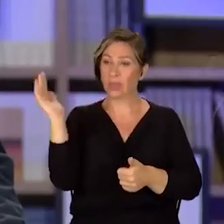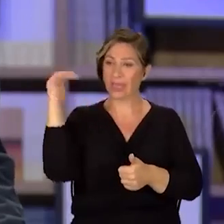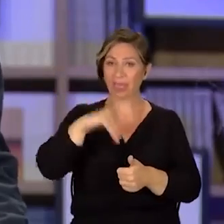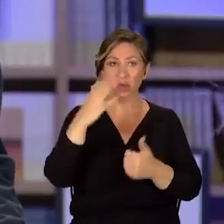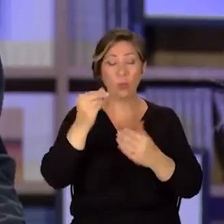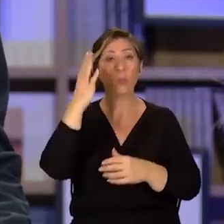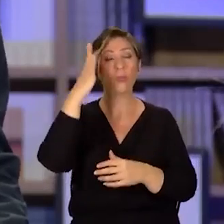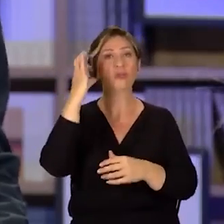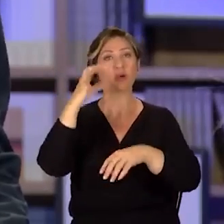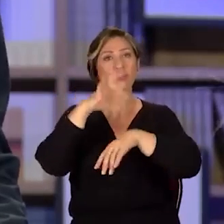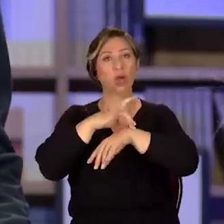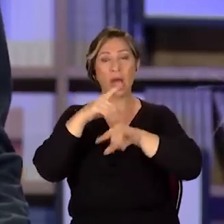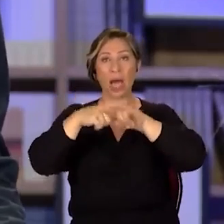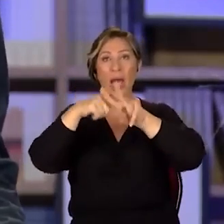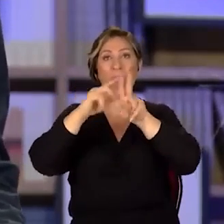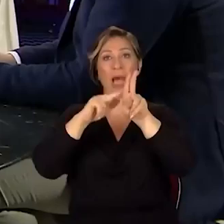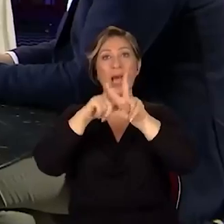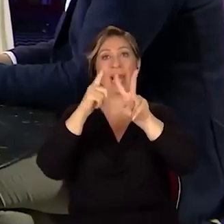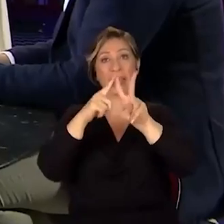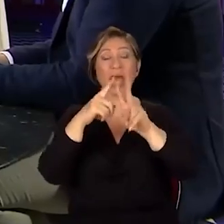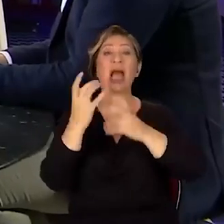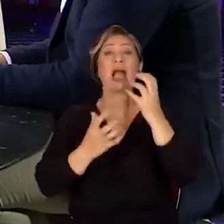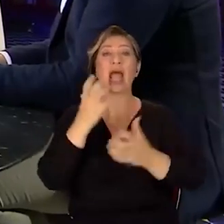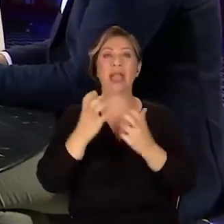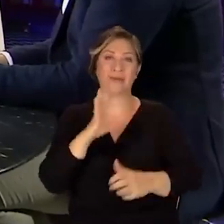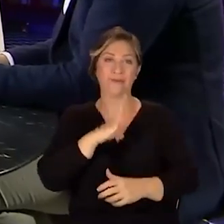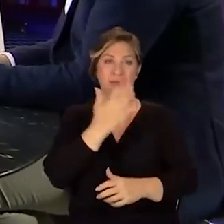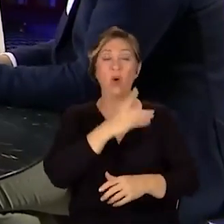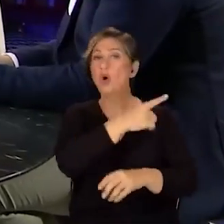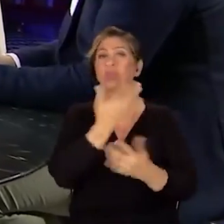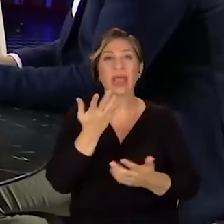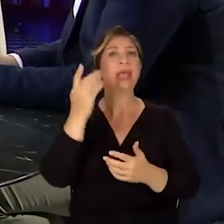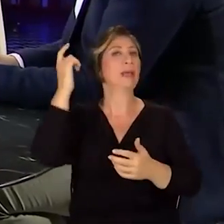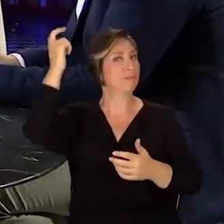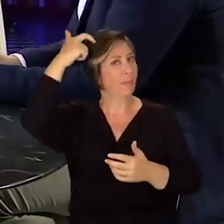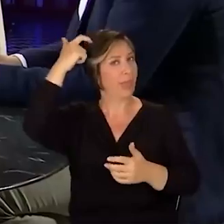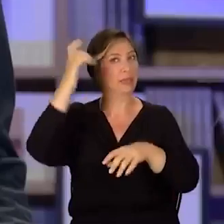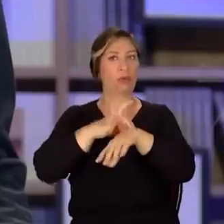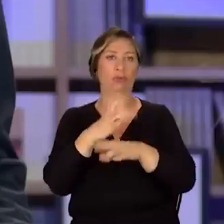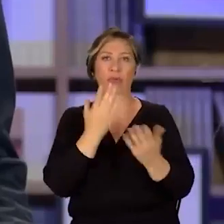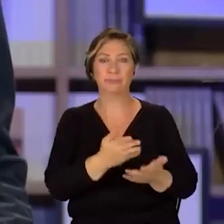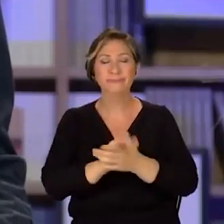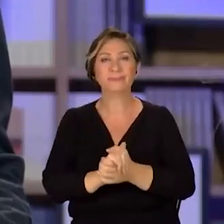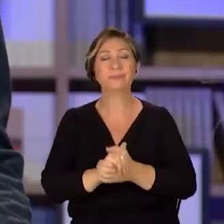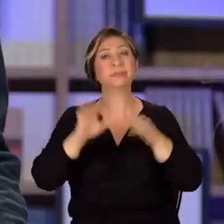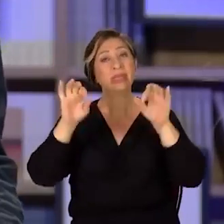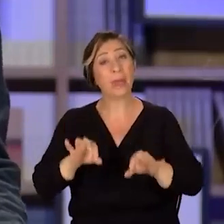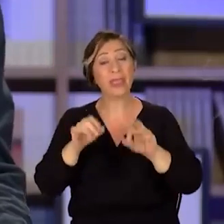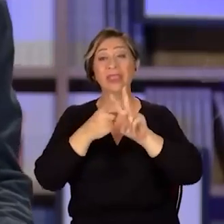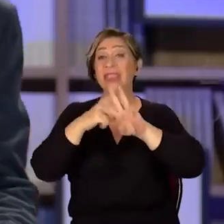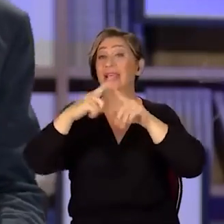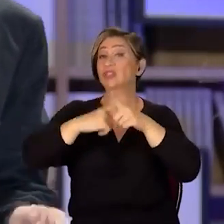olan Profesör Doktor Hakan Kaynak var. O da nöroloji uzmanı. Hemen Nejat